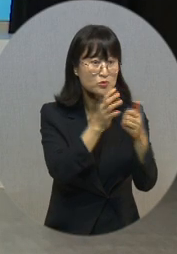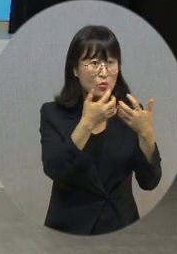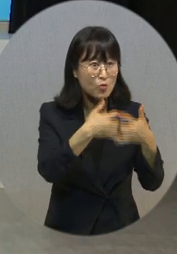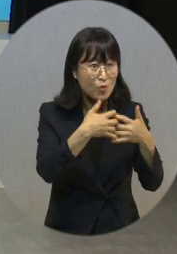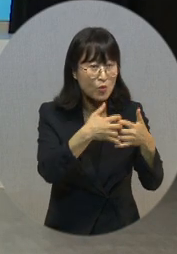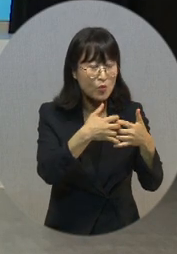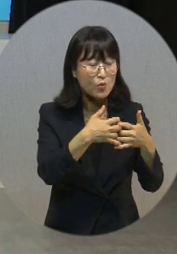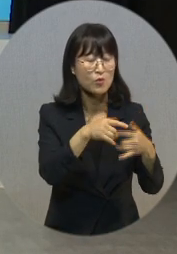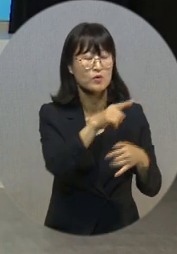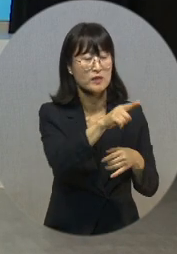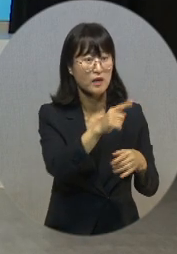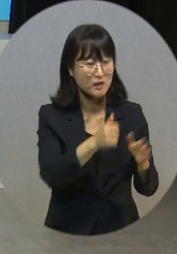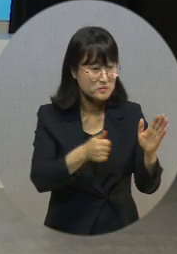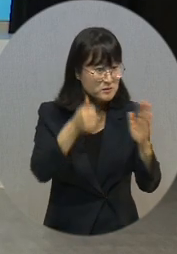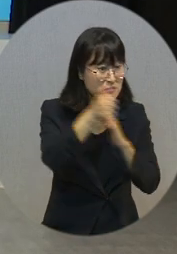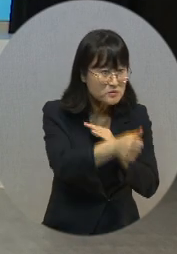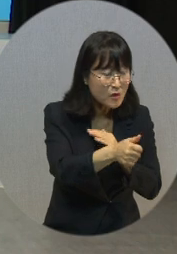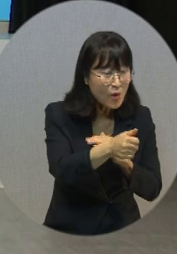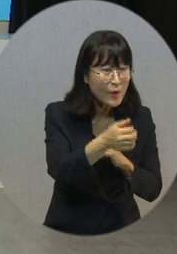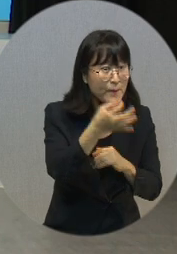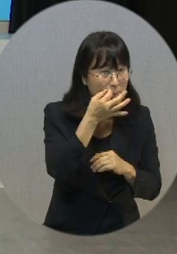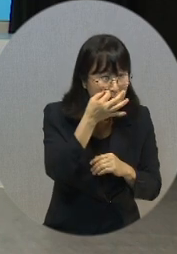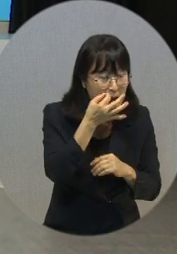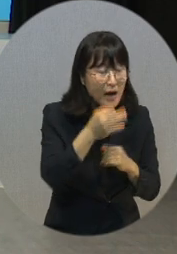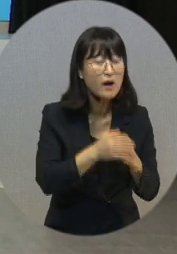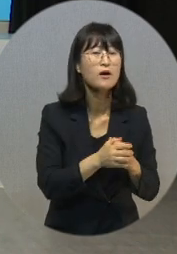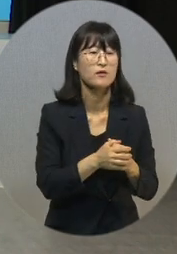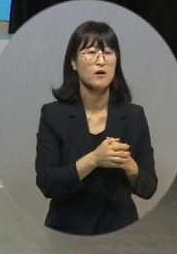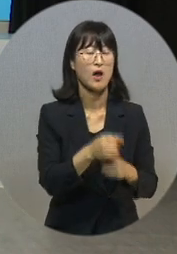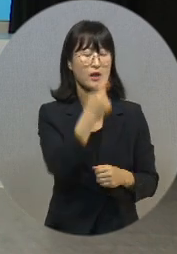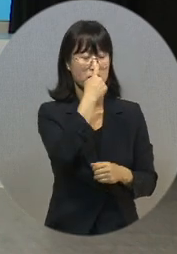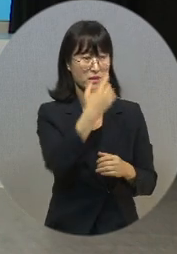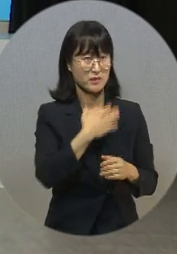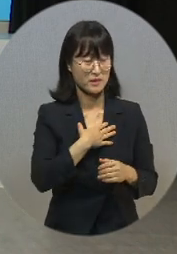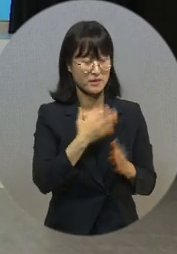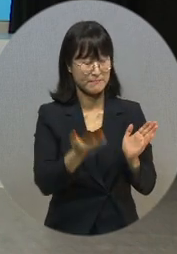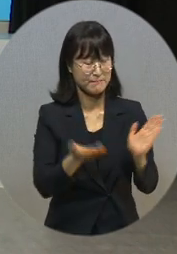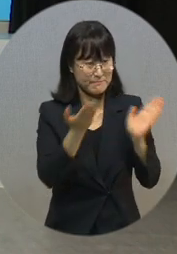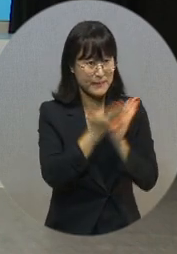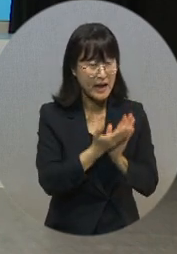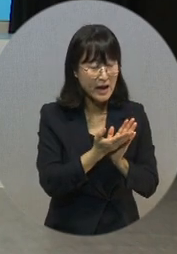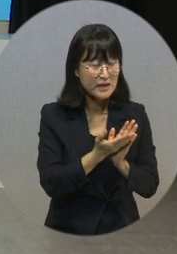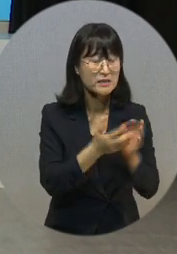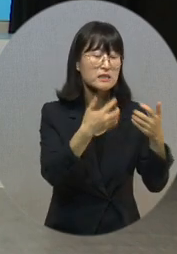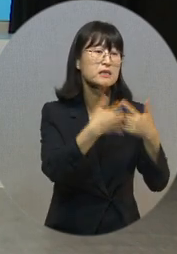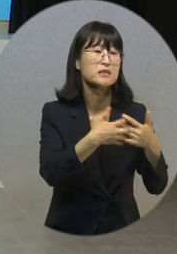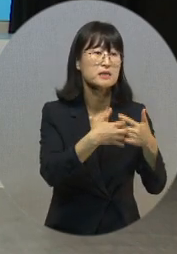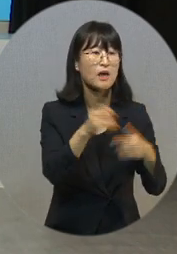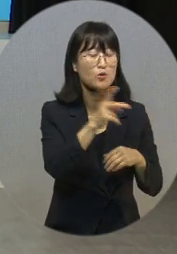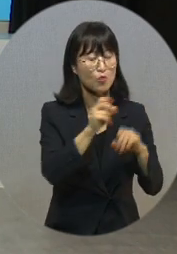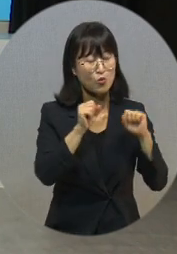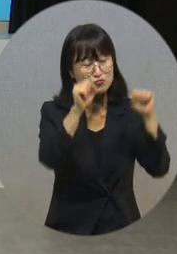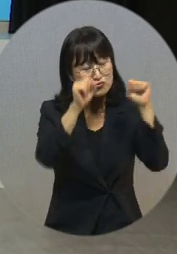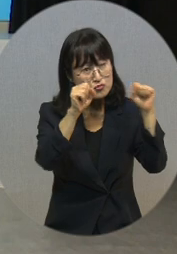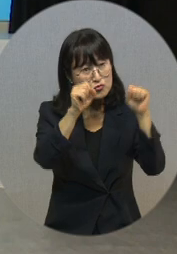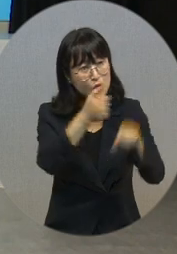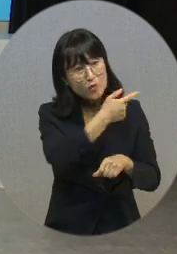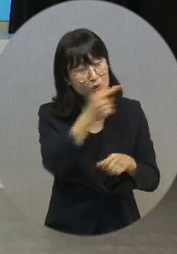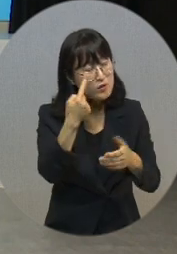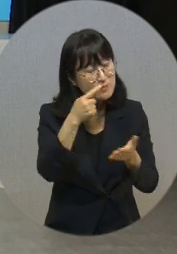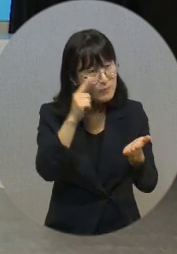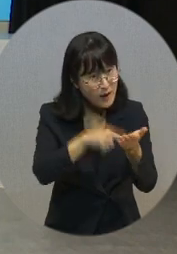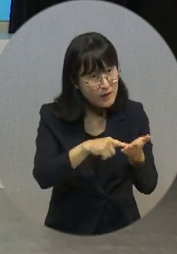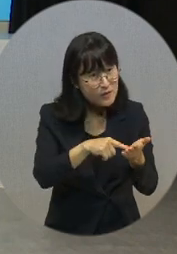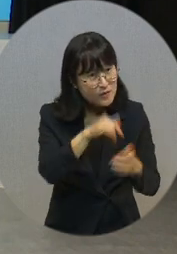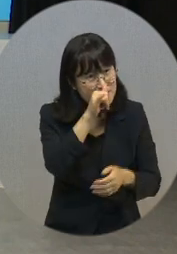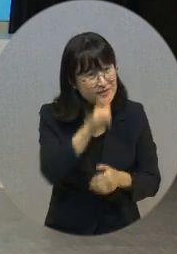현장을 찾아가셨다고 네. 그러는데 네. 아, 그래서 나에게 맞는 이런 어떤 보조공학 그다음에 운동 헬스 네, 네. 이런 걸 찾으셨다고 그러는데